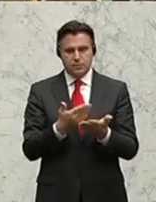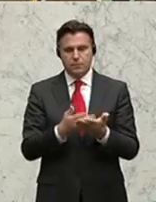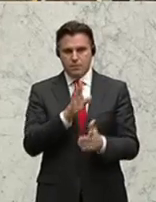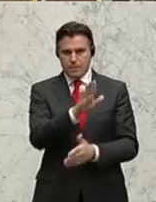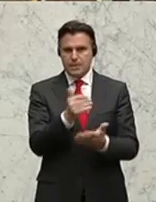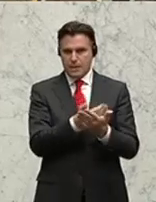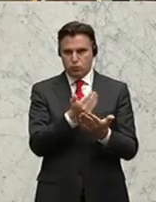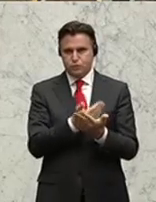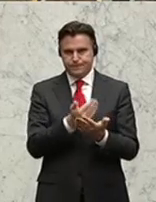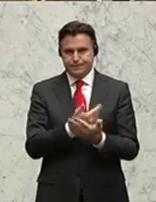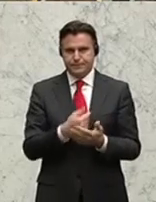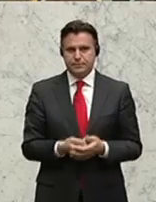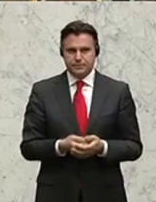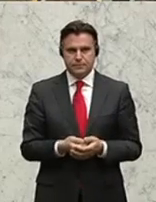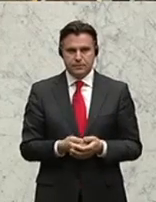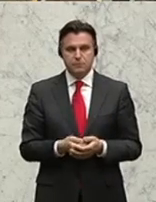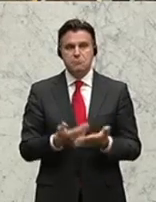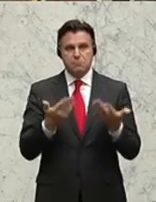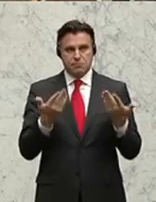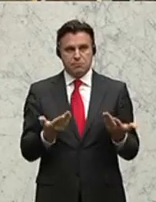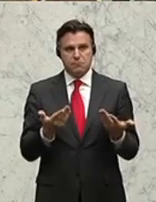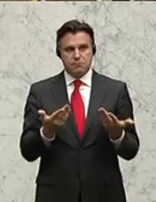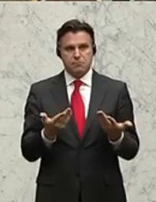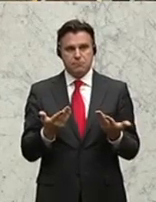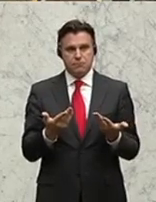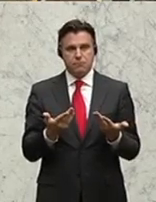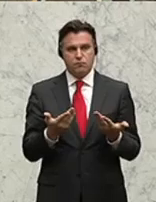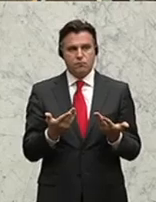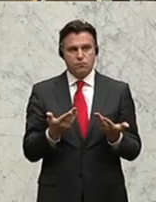NEOS. Aber der Punkt ist das,